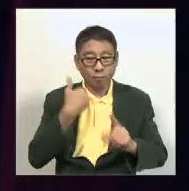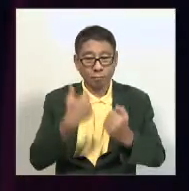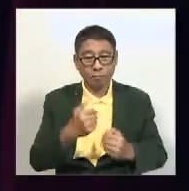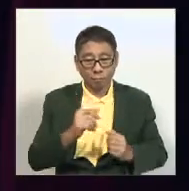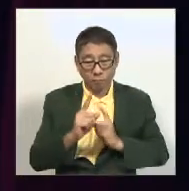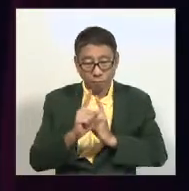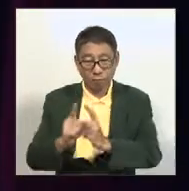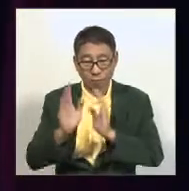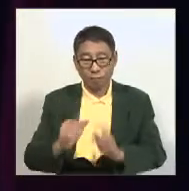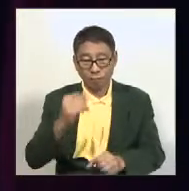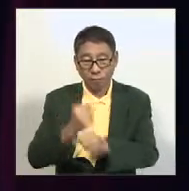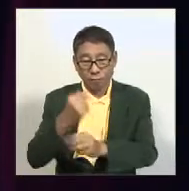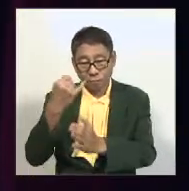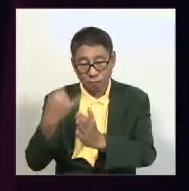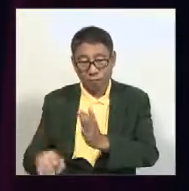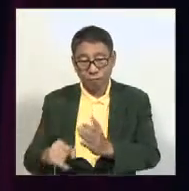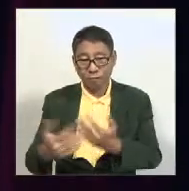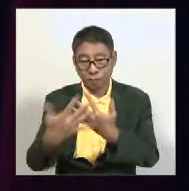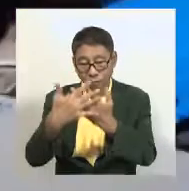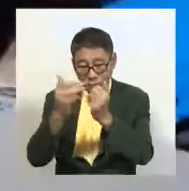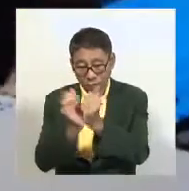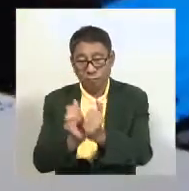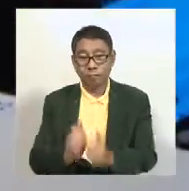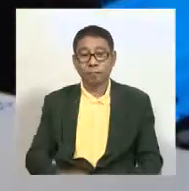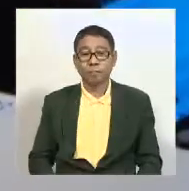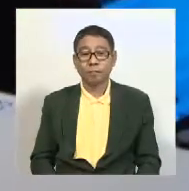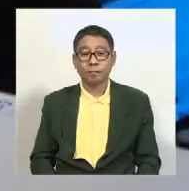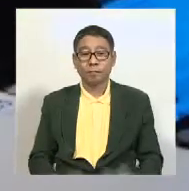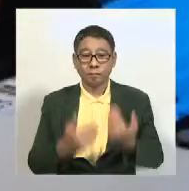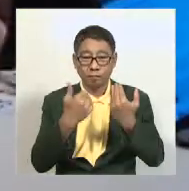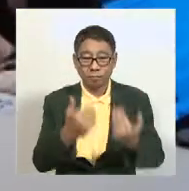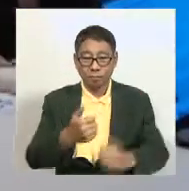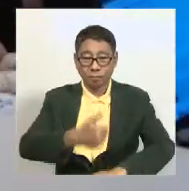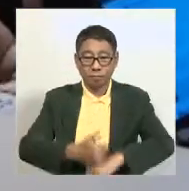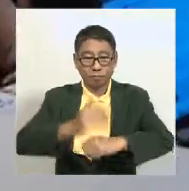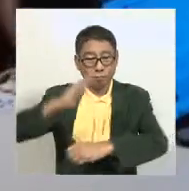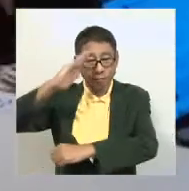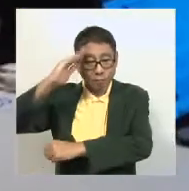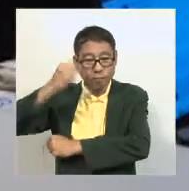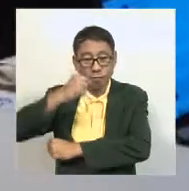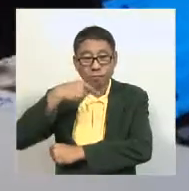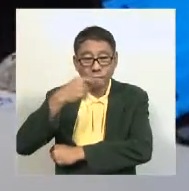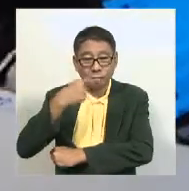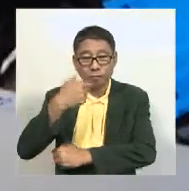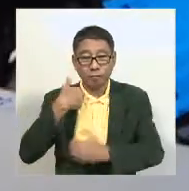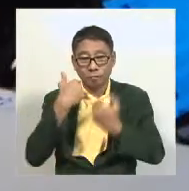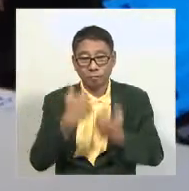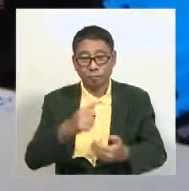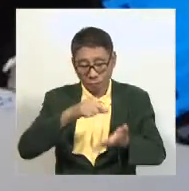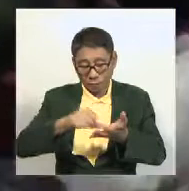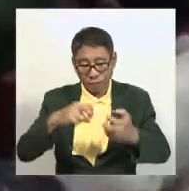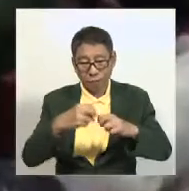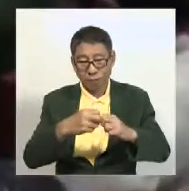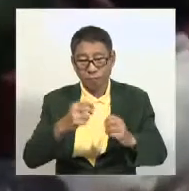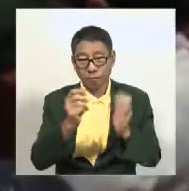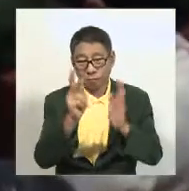ำลังเร่งติดตามผู้ก่อเหตุและผู้บงการมาลงโทษให้ได้นะครับนอกจากนี้ท่านผู้บัญชาการทหารบกยังกล่าวถึงกรณีการแก้ไ